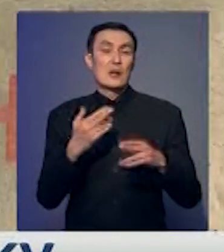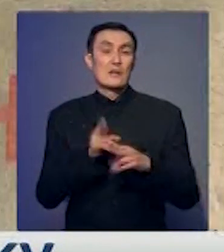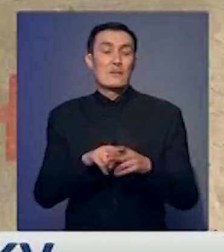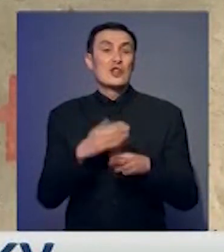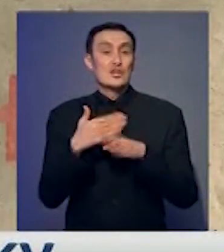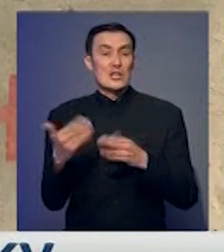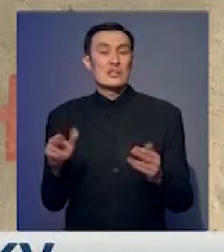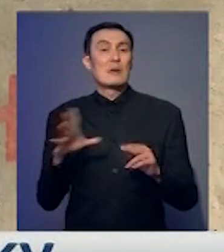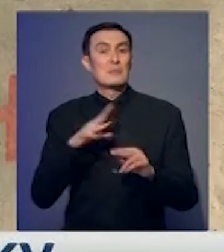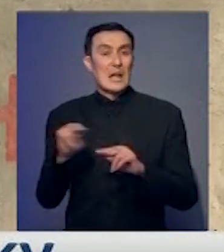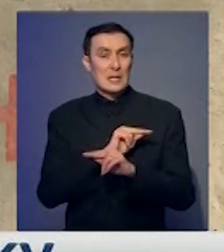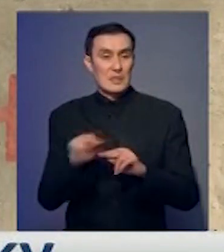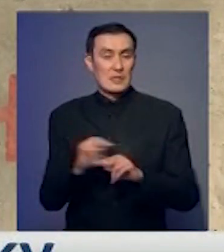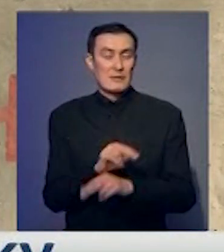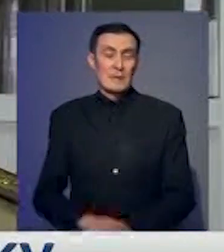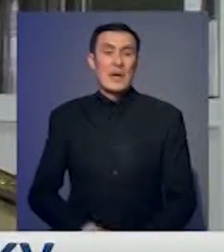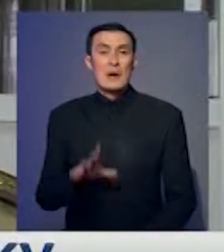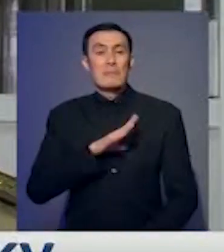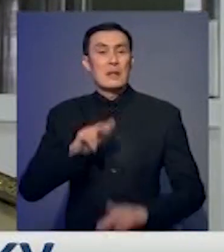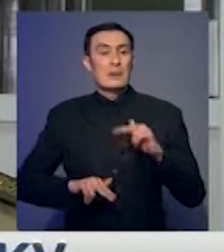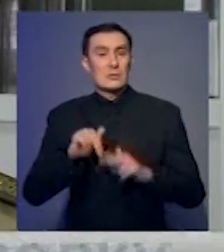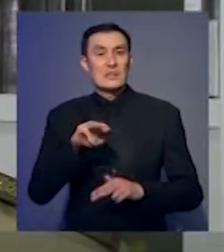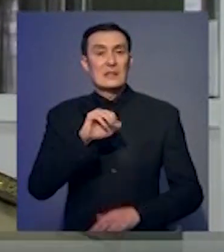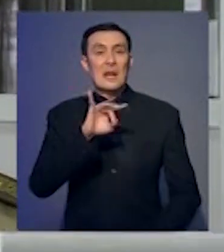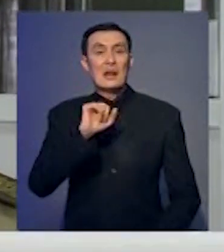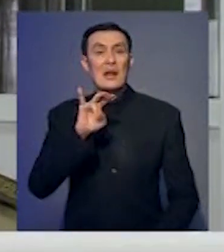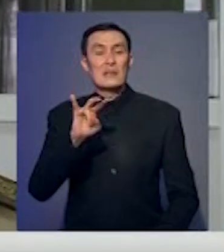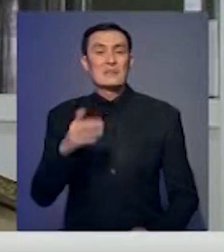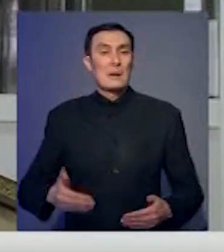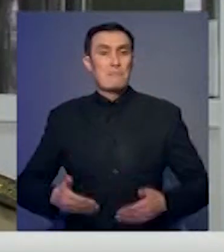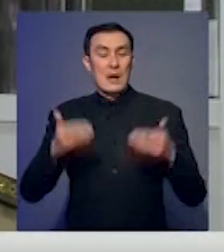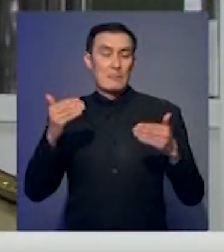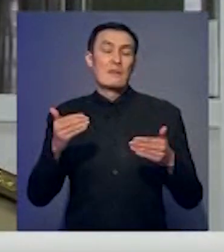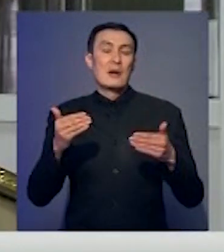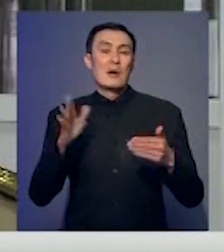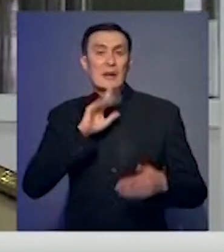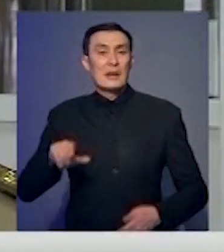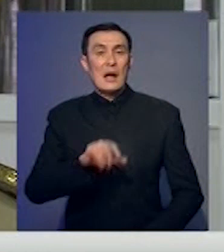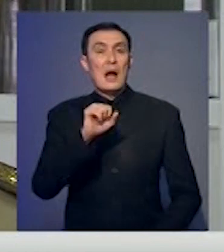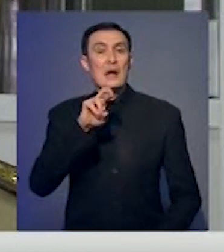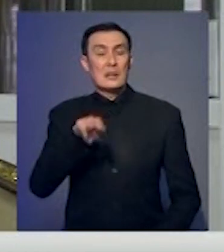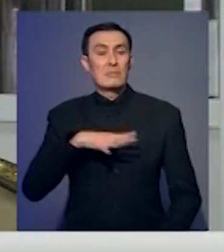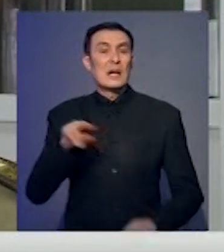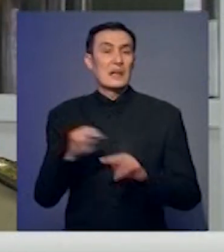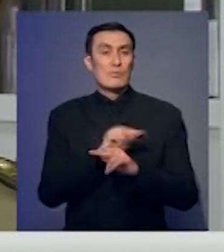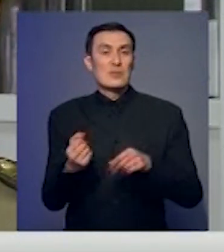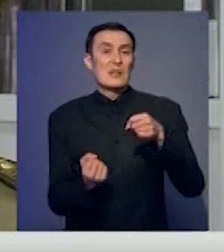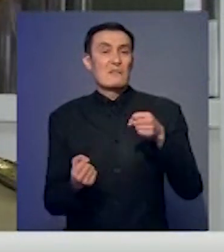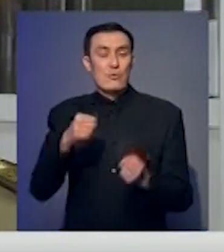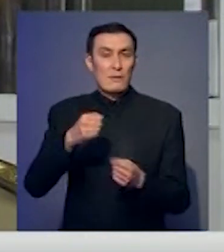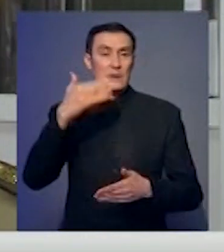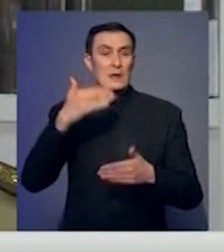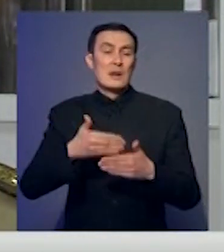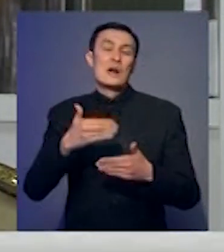Часть из них отремонтирована. Была построена Тарановская дамба по правому берегу Аят. Произведен ремонт затворов верхнего и